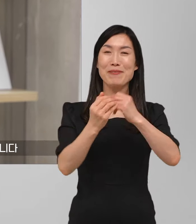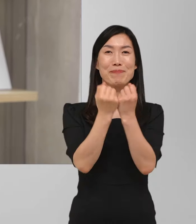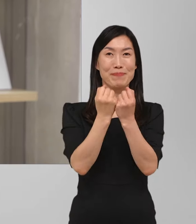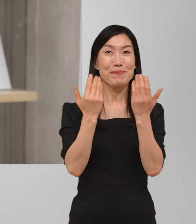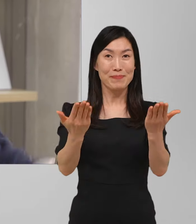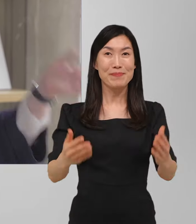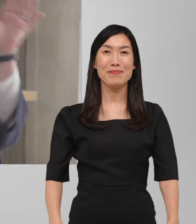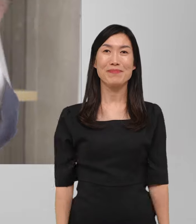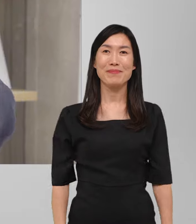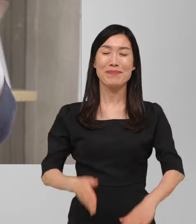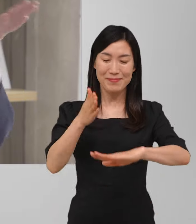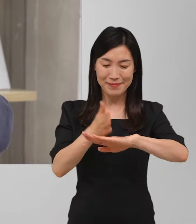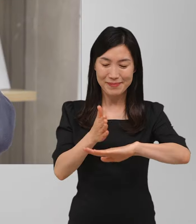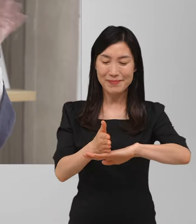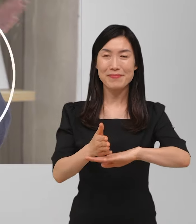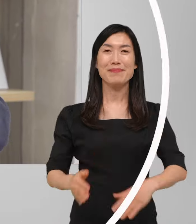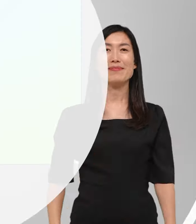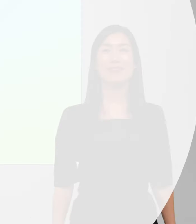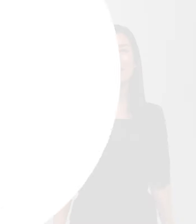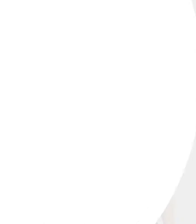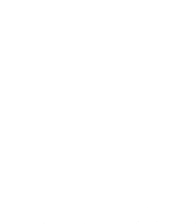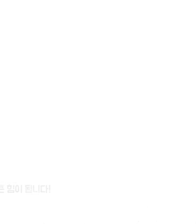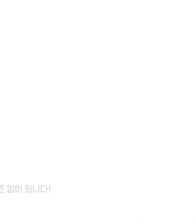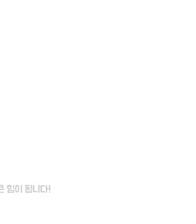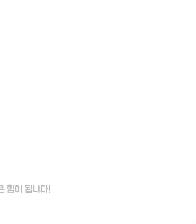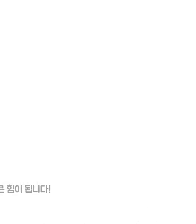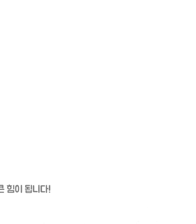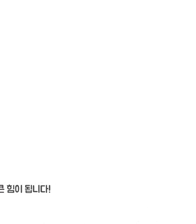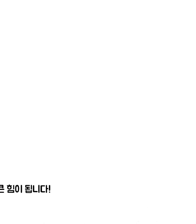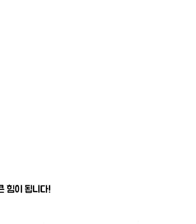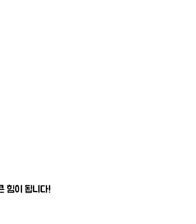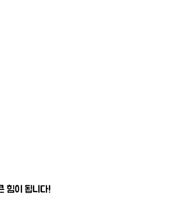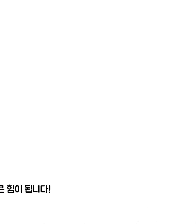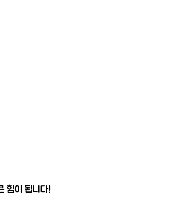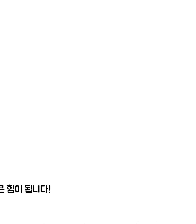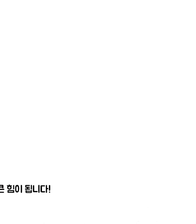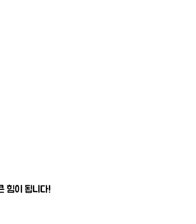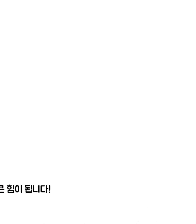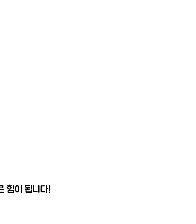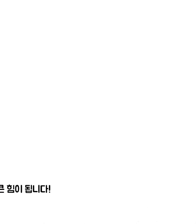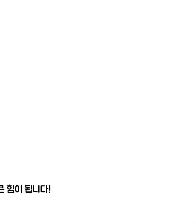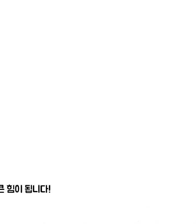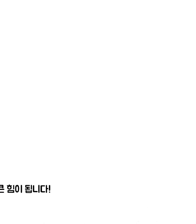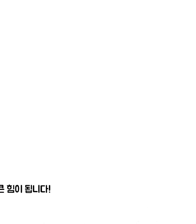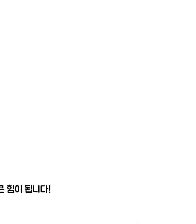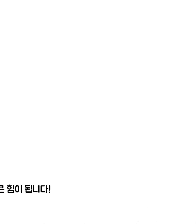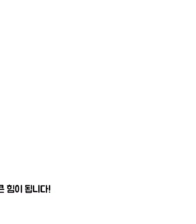하겠습니다. 감사합니다.